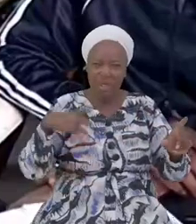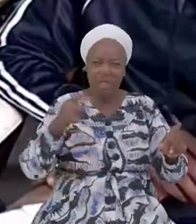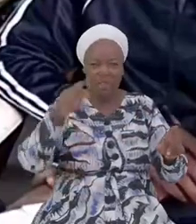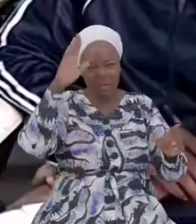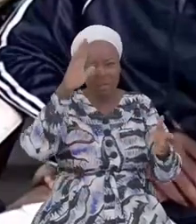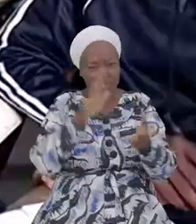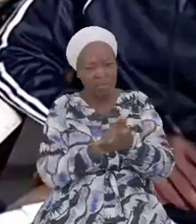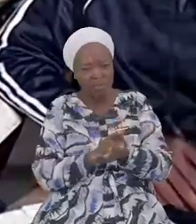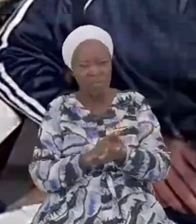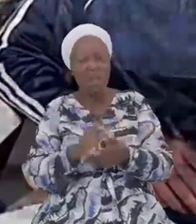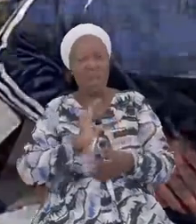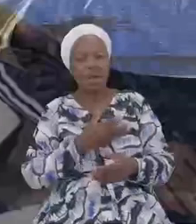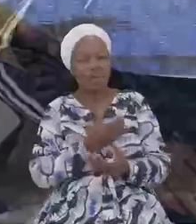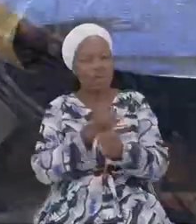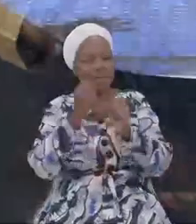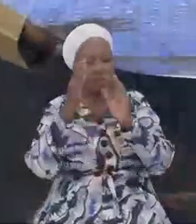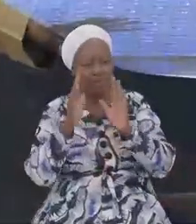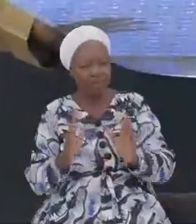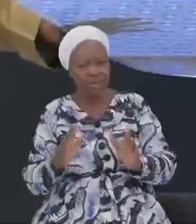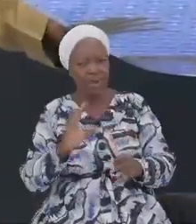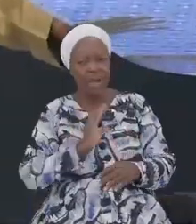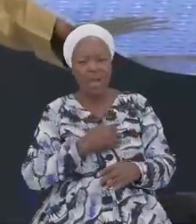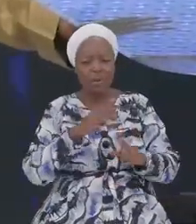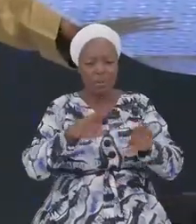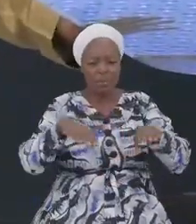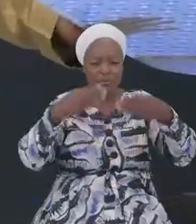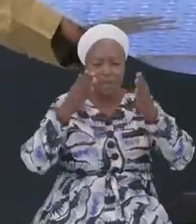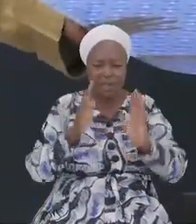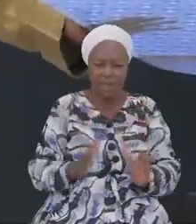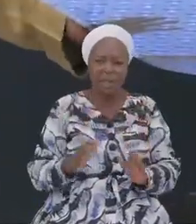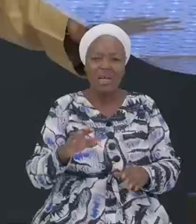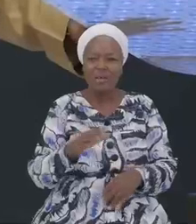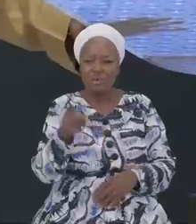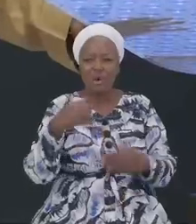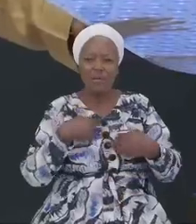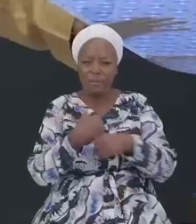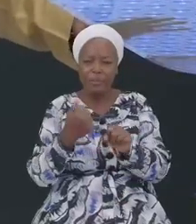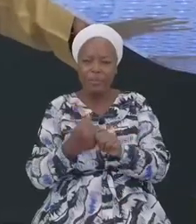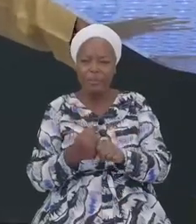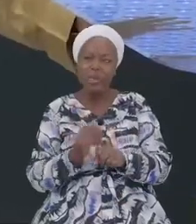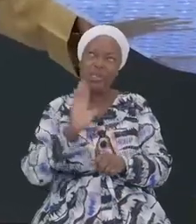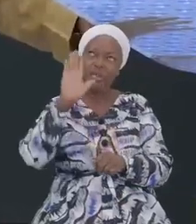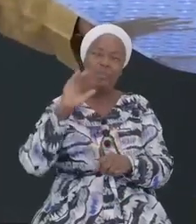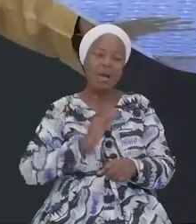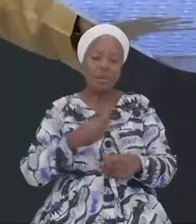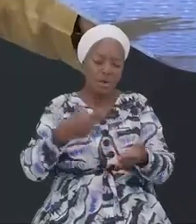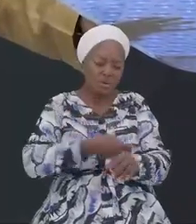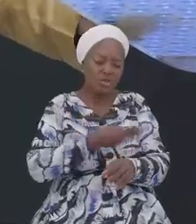l'époux, notre sauveur, notre pourvoyeur. Tu as fait de lui notre berger,